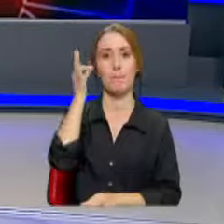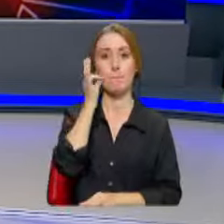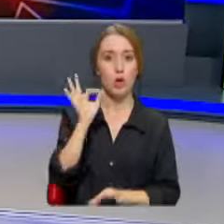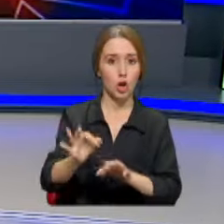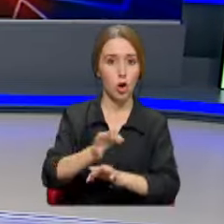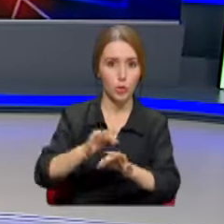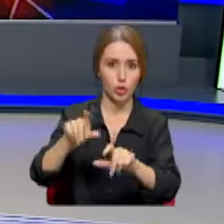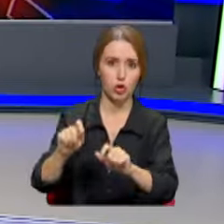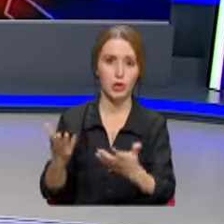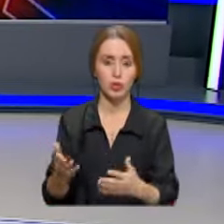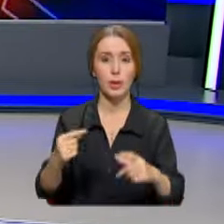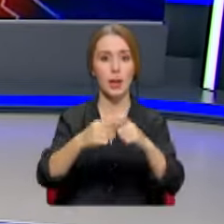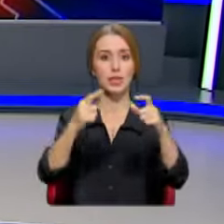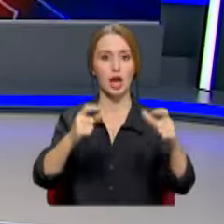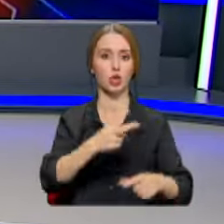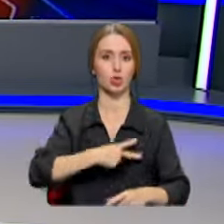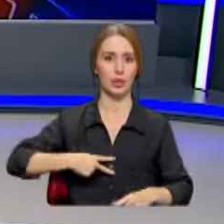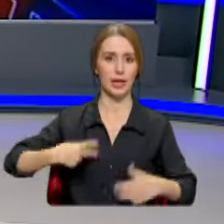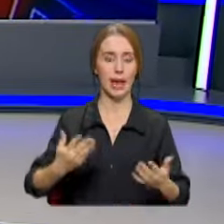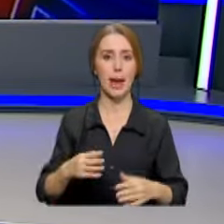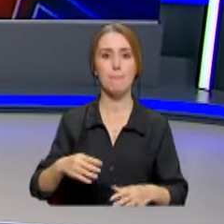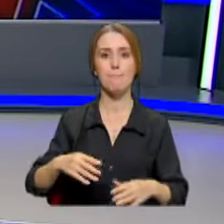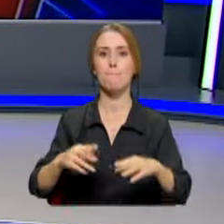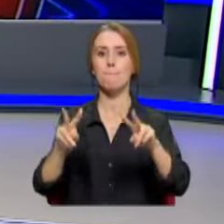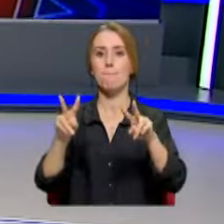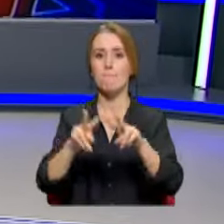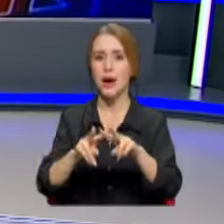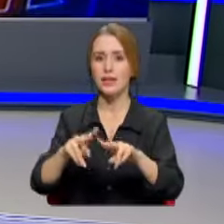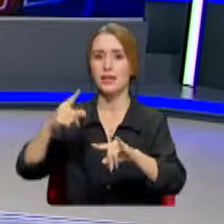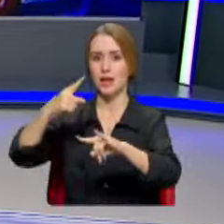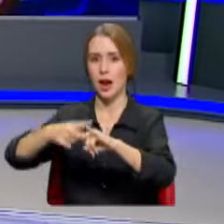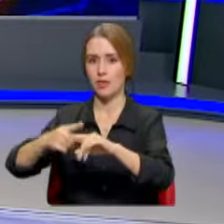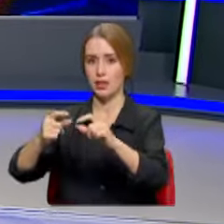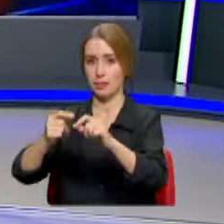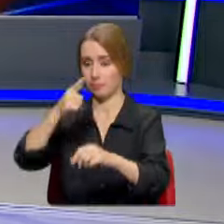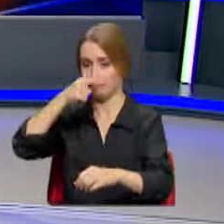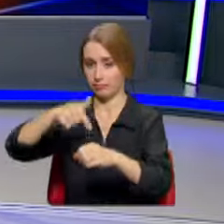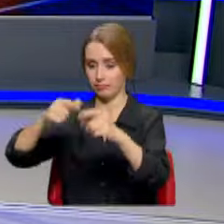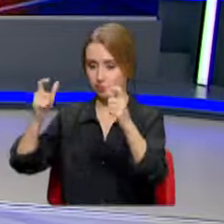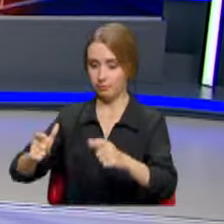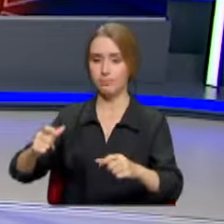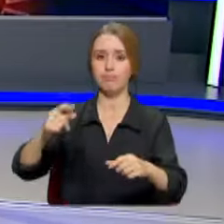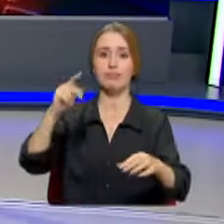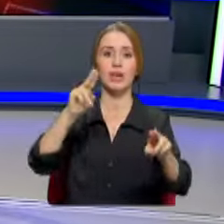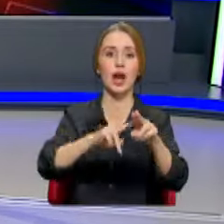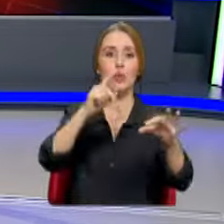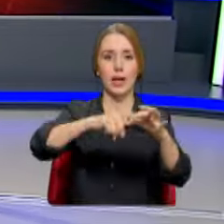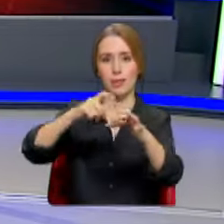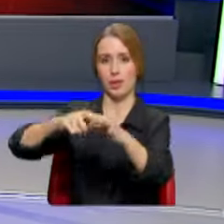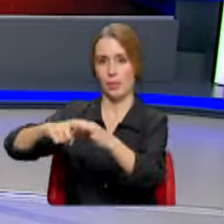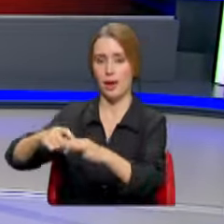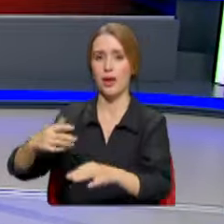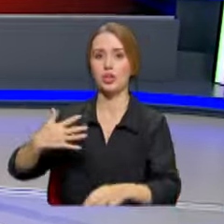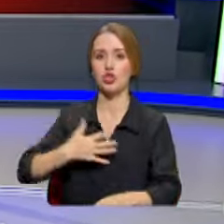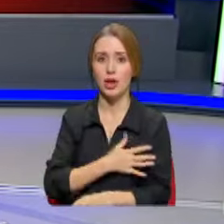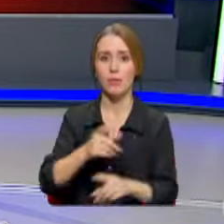operasyon yapıyorsunuz, hem Esenyurt Belediyesi'ne hem Mardin, Halfeti ve Batman Belediyelerine kayyum atıyorsunuz. CHP,